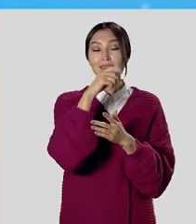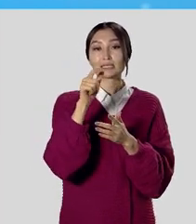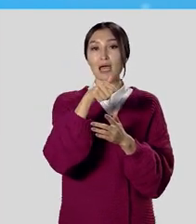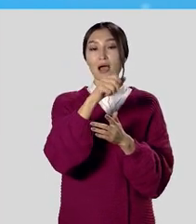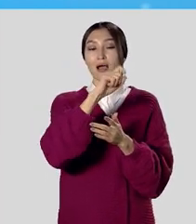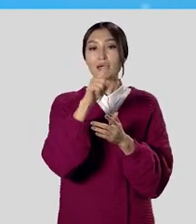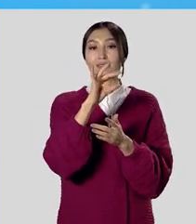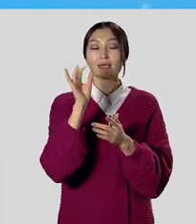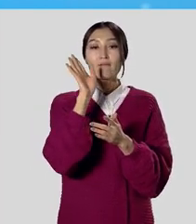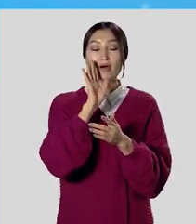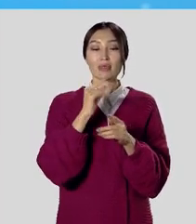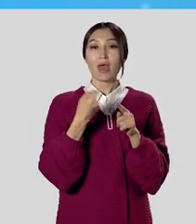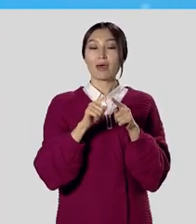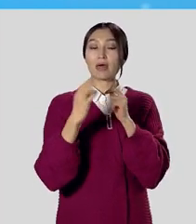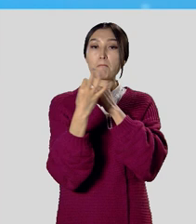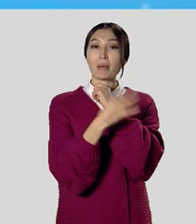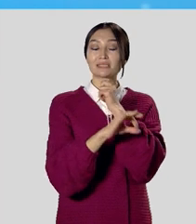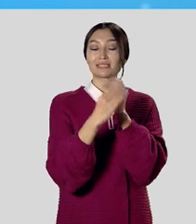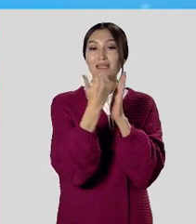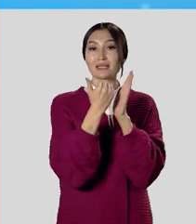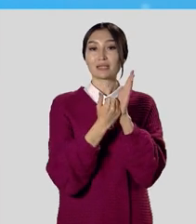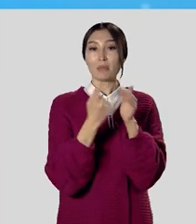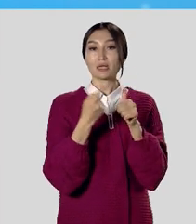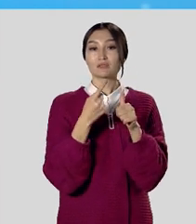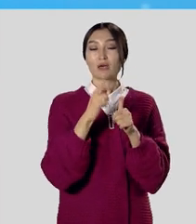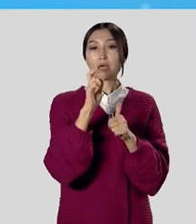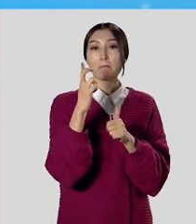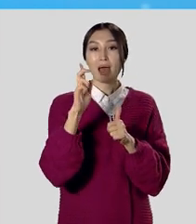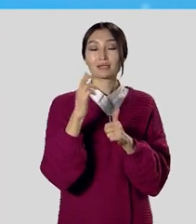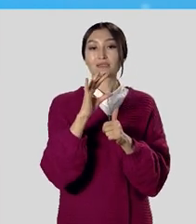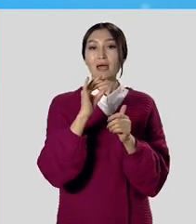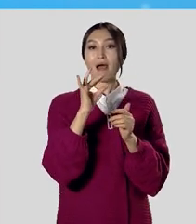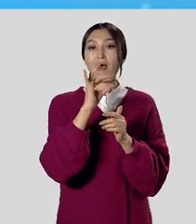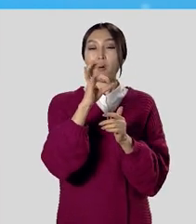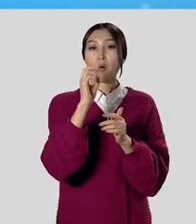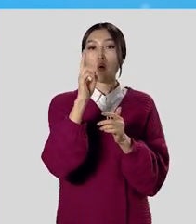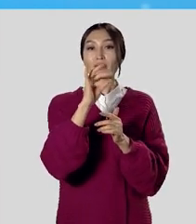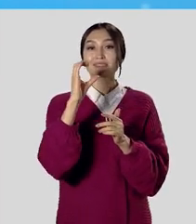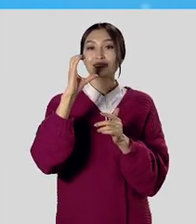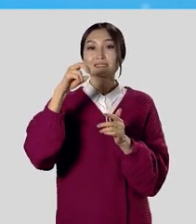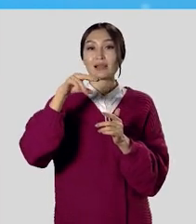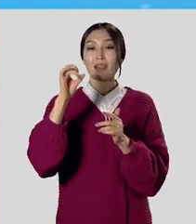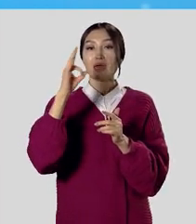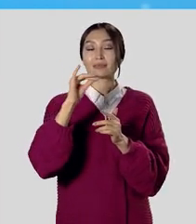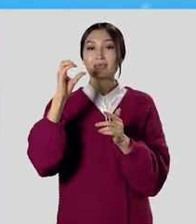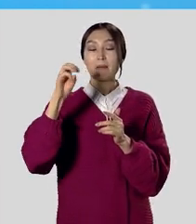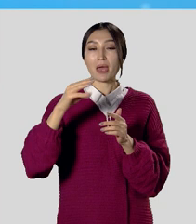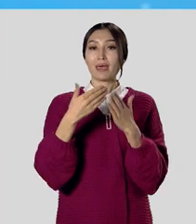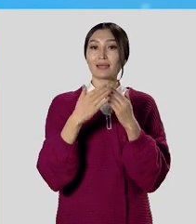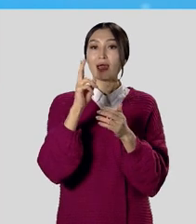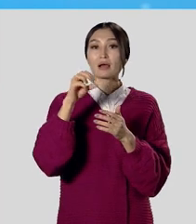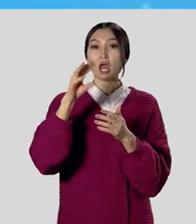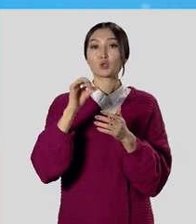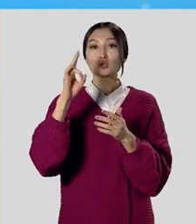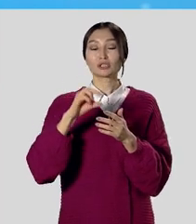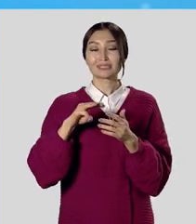последний этап диссимиляции называют биологическим окислением или клеточным дыханием.